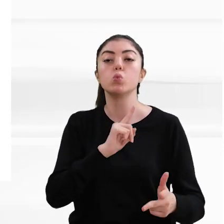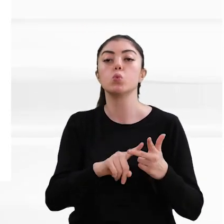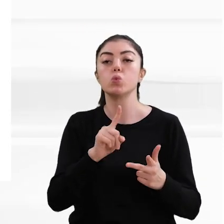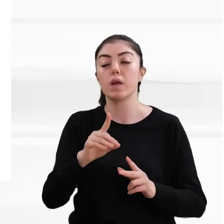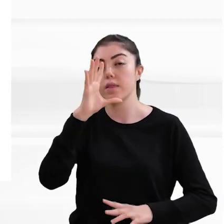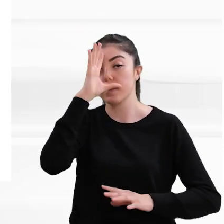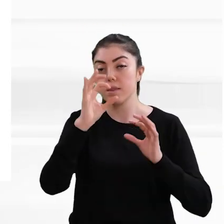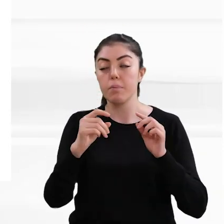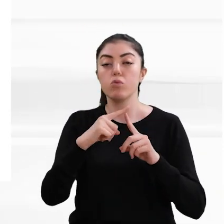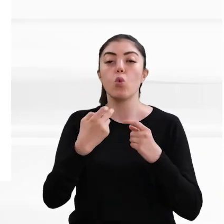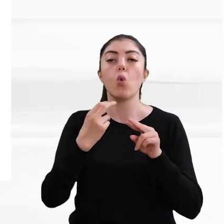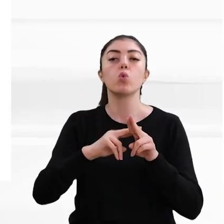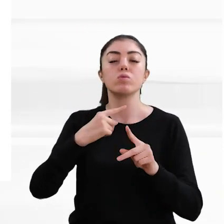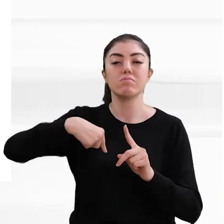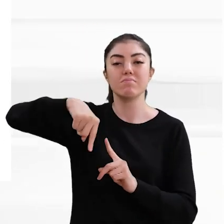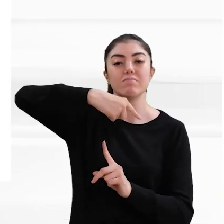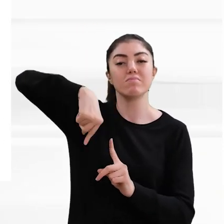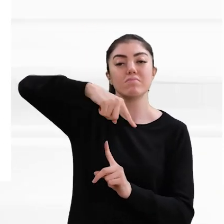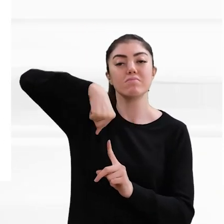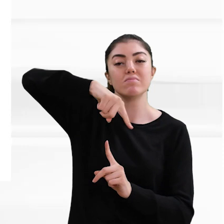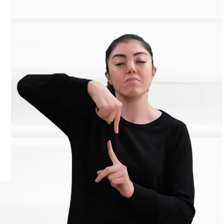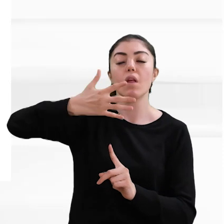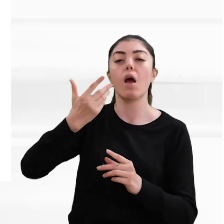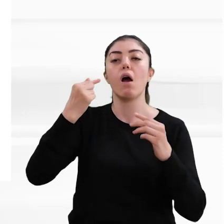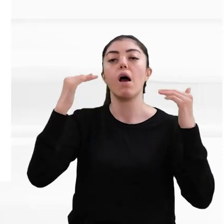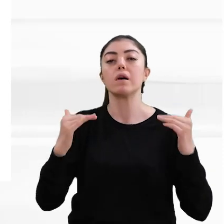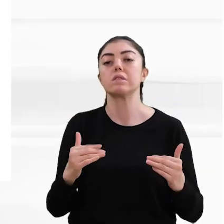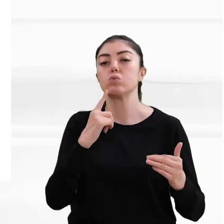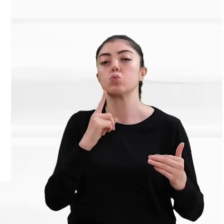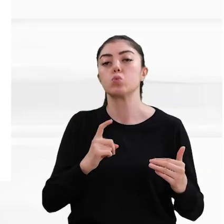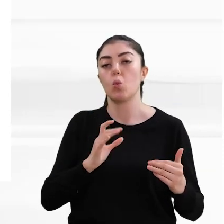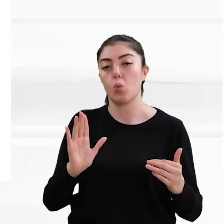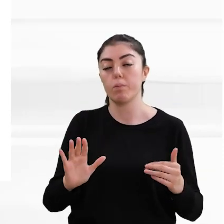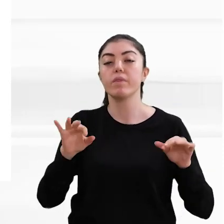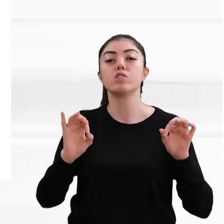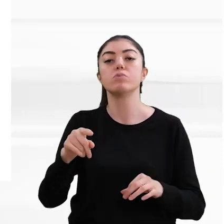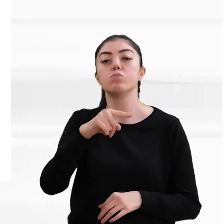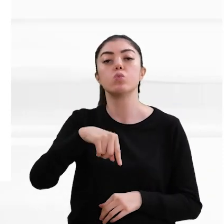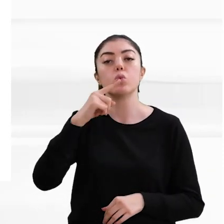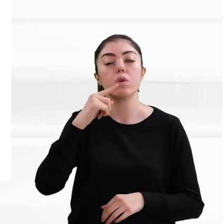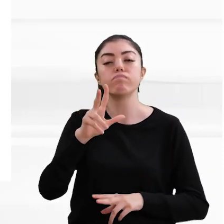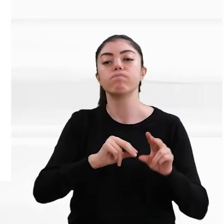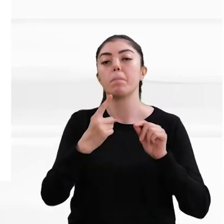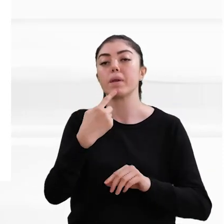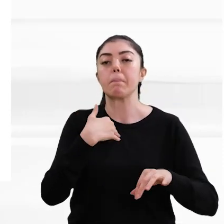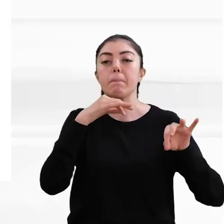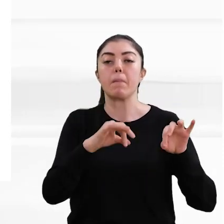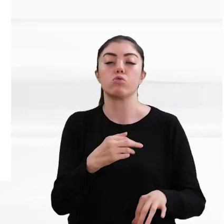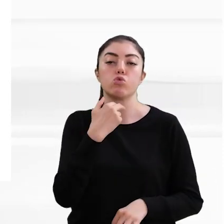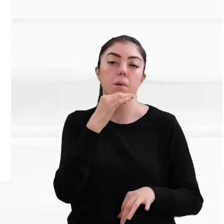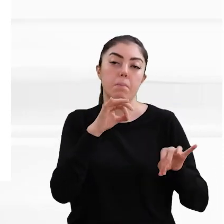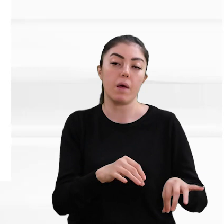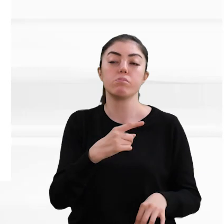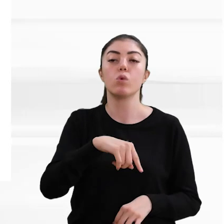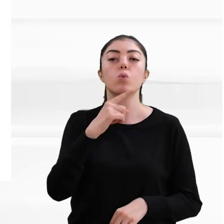eden net tork. Niceliklerinden hangileri azalmıştır? Sevgili öğrenciler, burada şekil 1'den başlayalım.